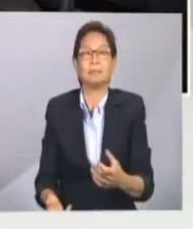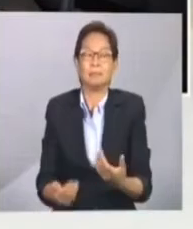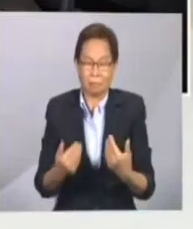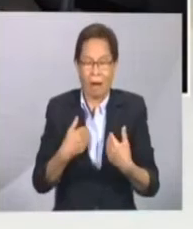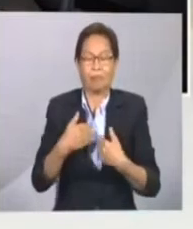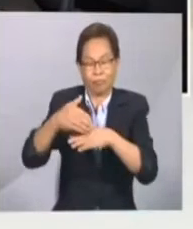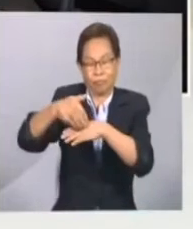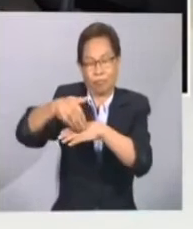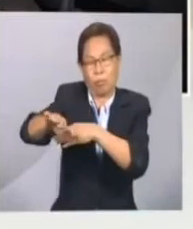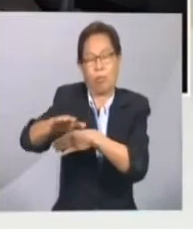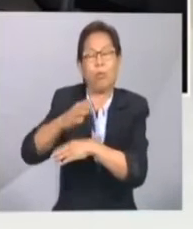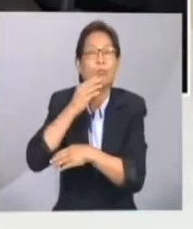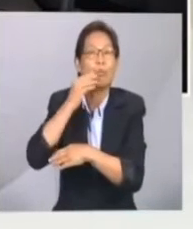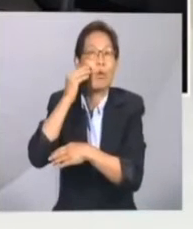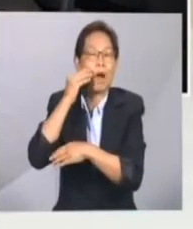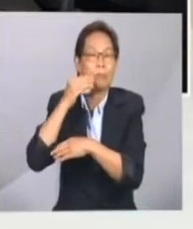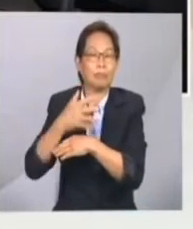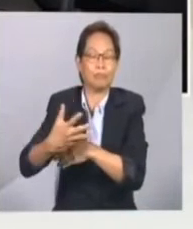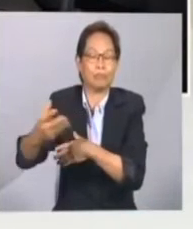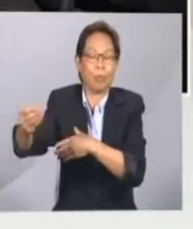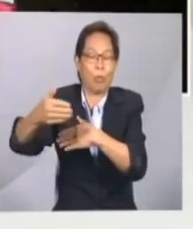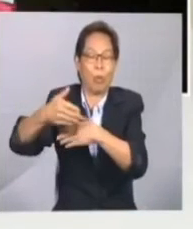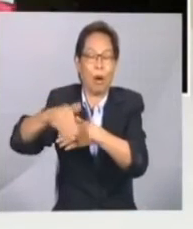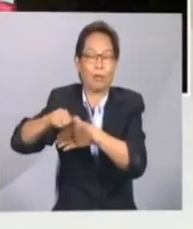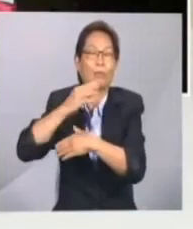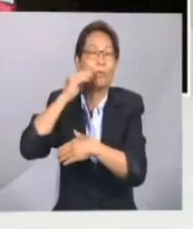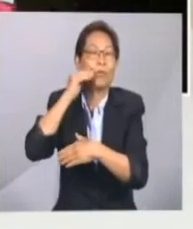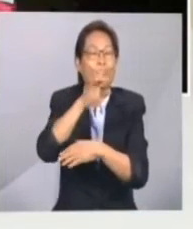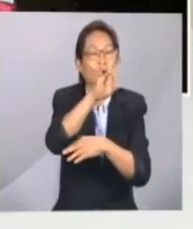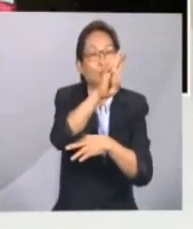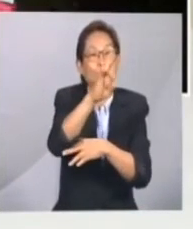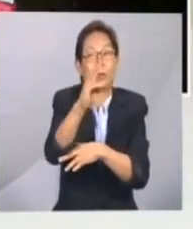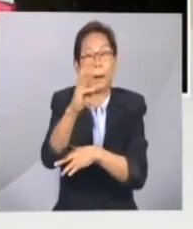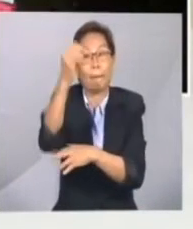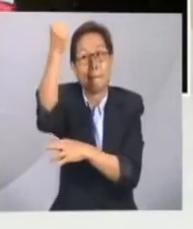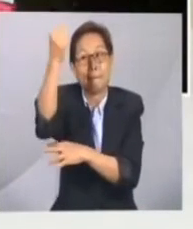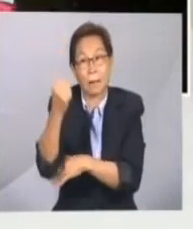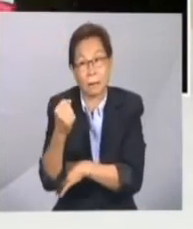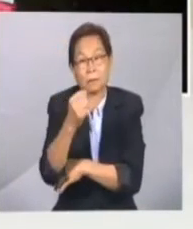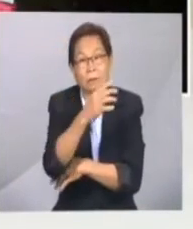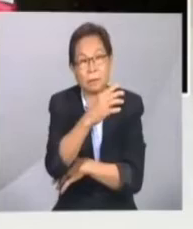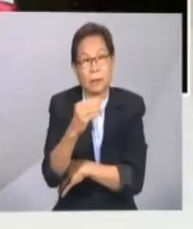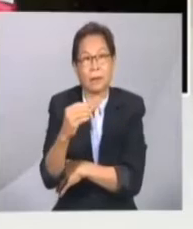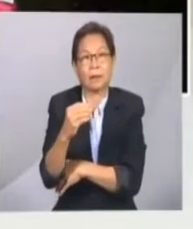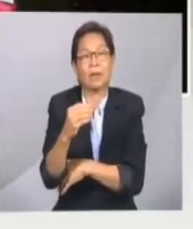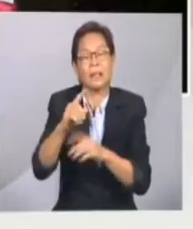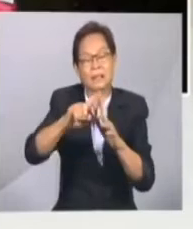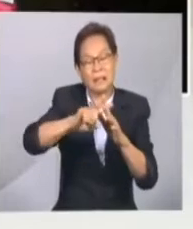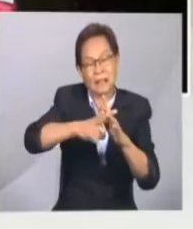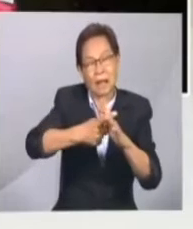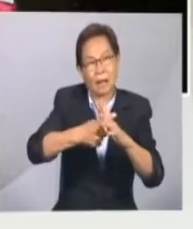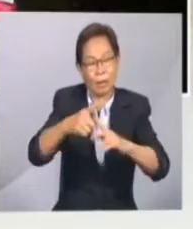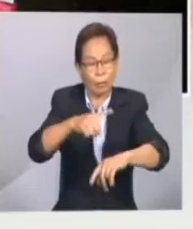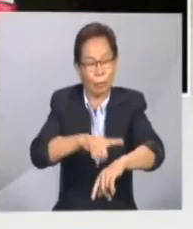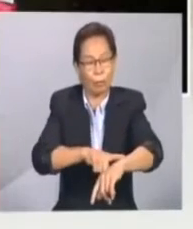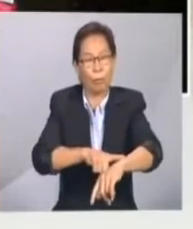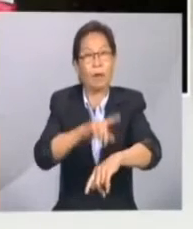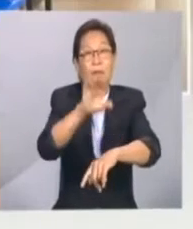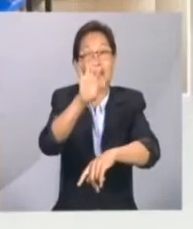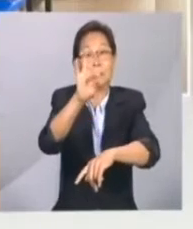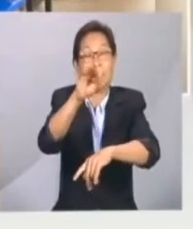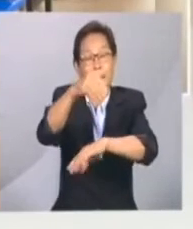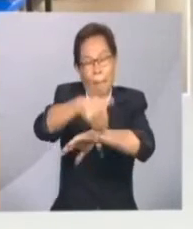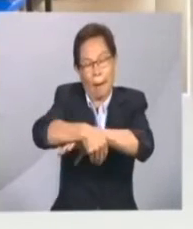proses penghantaran pulang ini yang melibatkan 76 bas dan mereka mula bergerak pada pukul